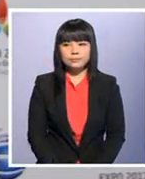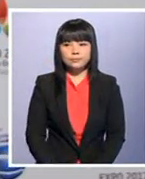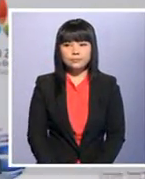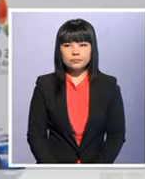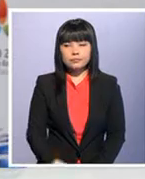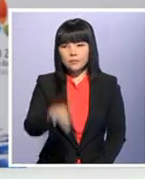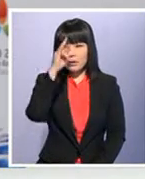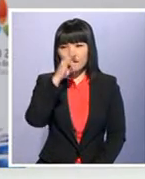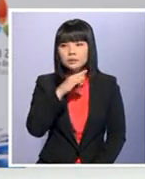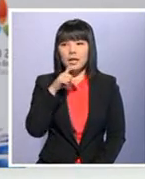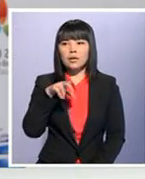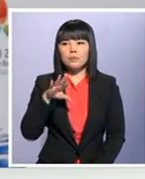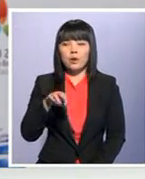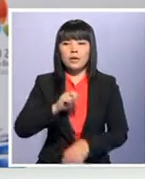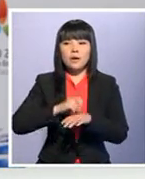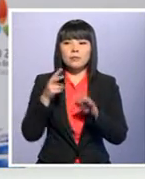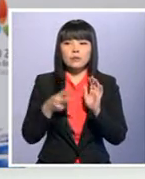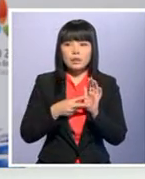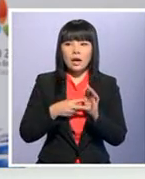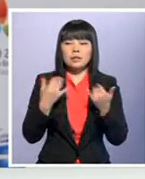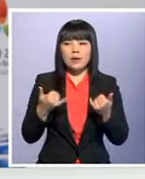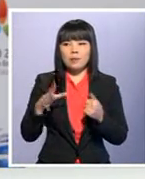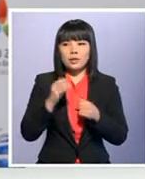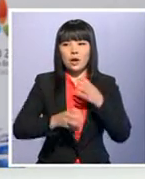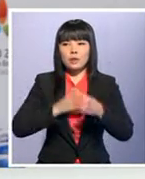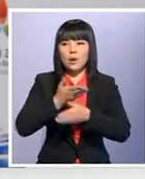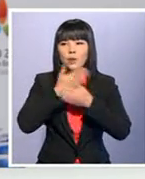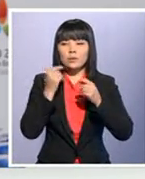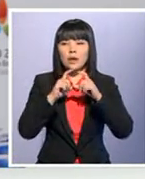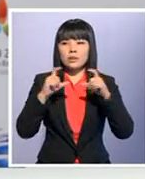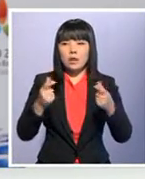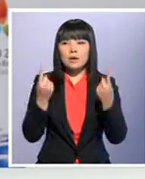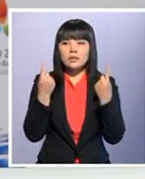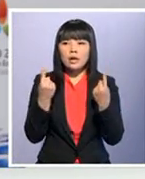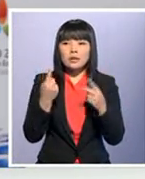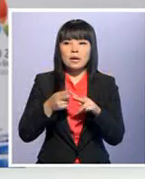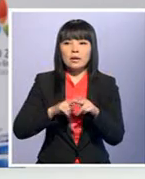Қазақстанның павильоны қалады кейінгі. Бұл дүние жүзінде жоқ ғимарат. Ең қиыны сол